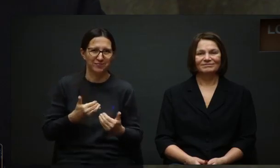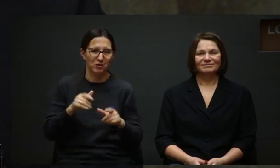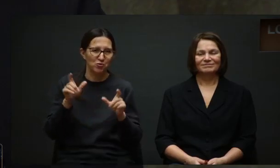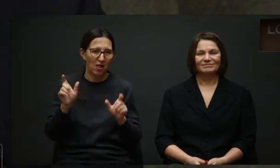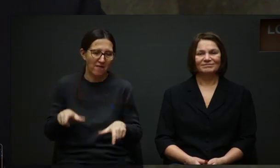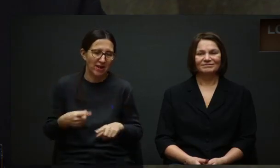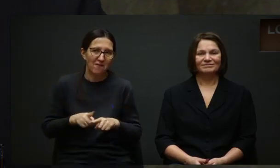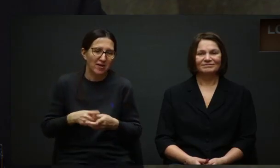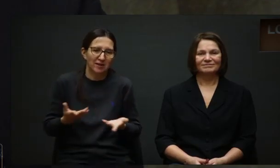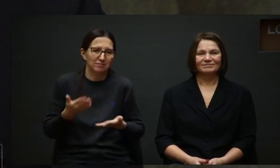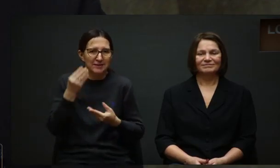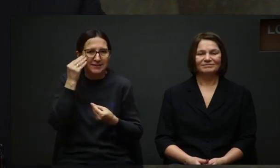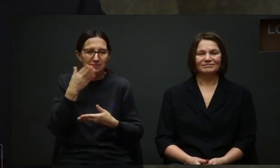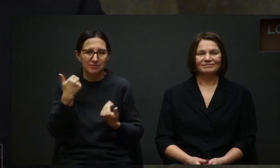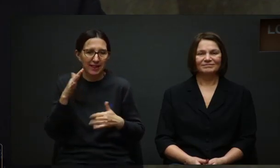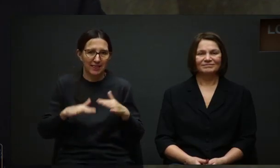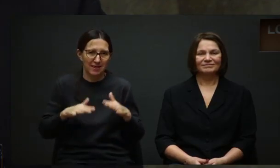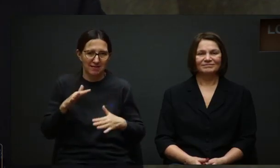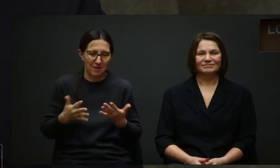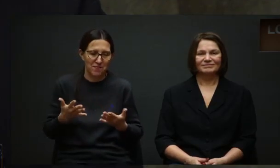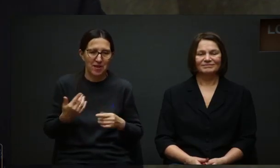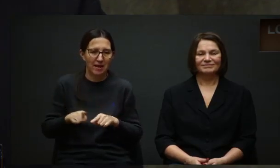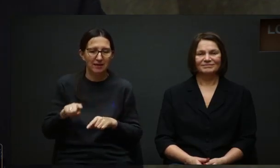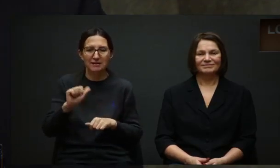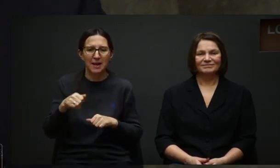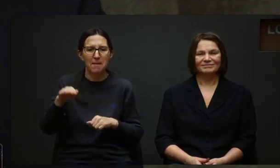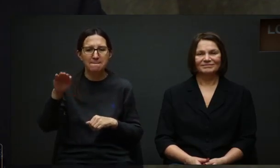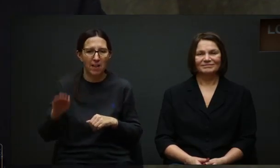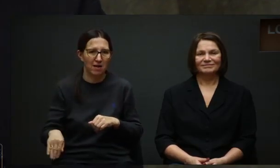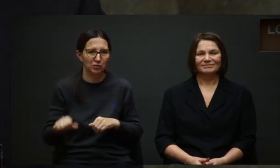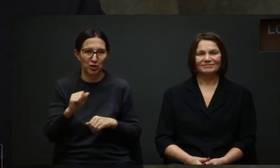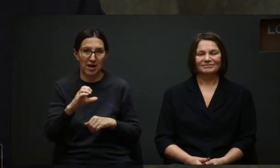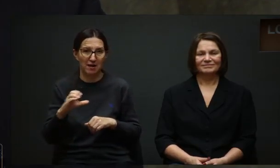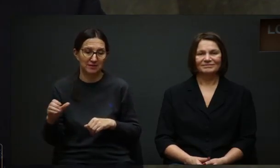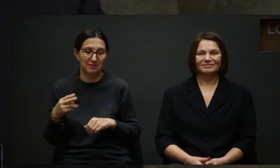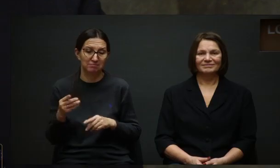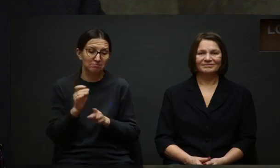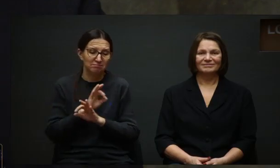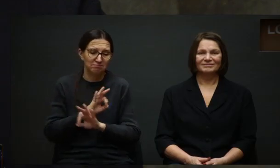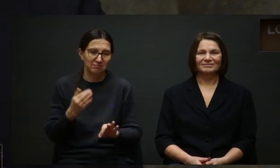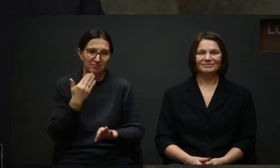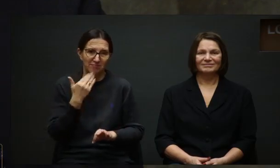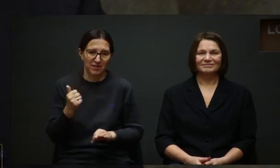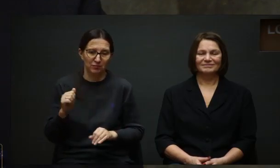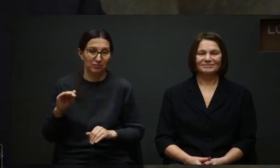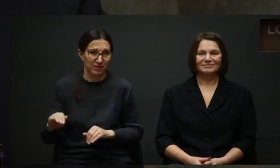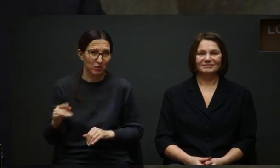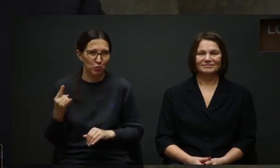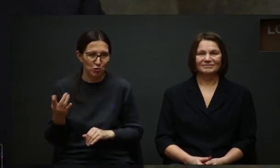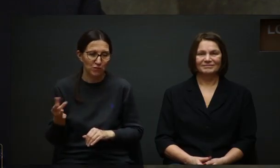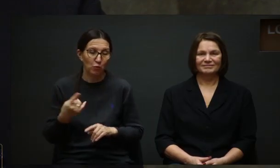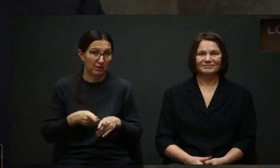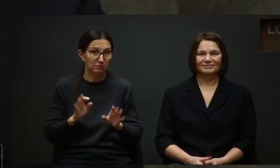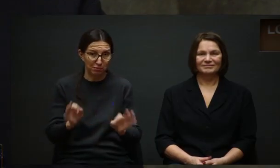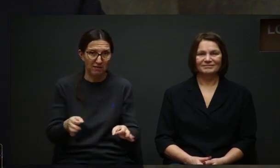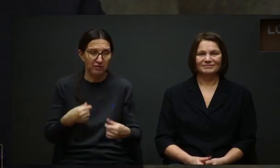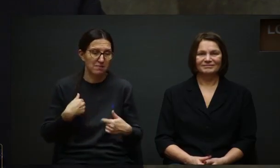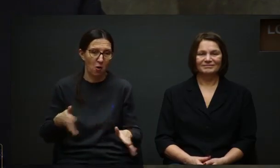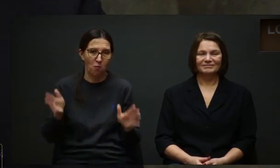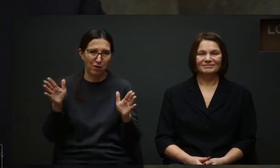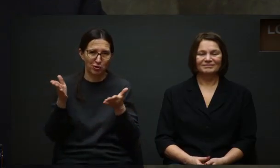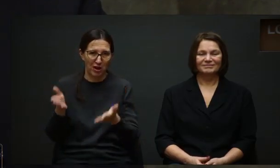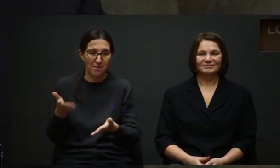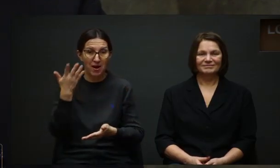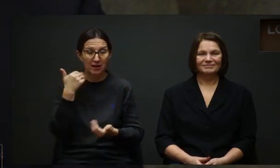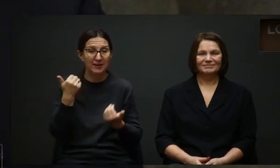нет никакого сомнения. Этот самый младший из Асов вообще совершенно восхитительное существо. И когда, это правда, мы его обожаем, и